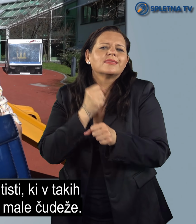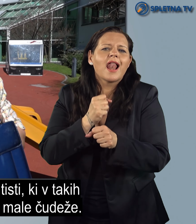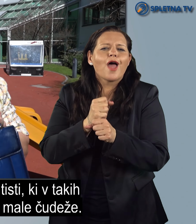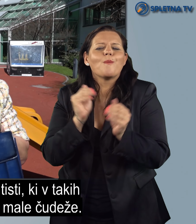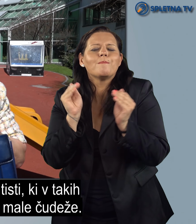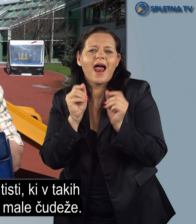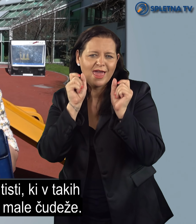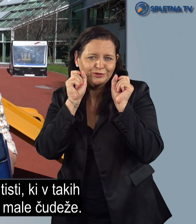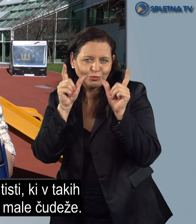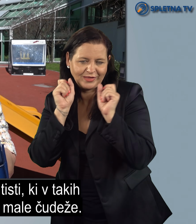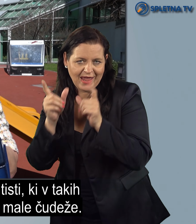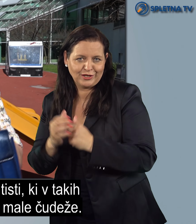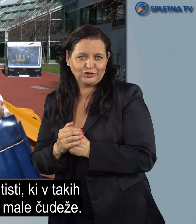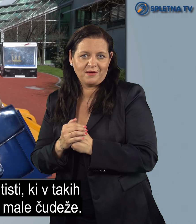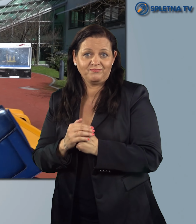delajo male čudeže.